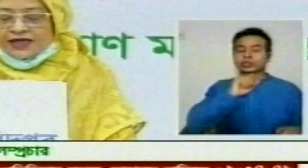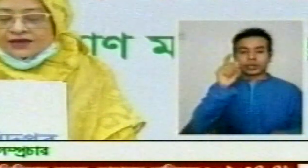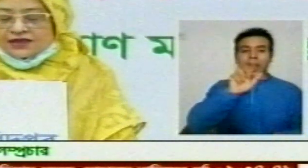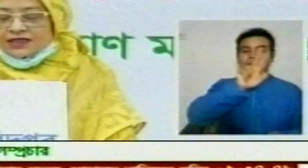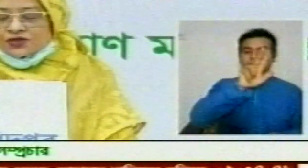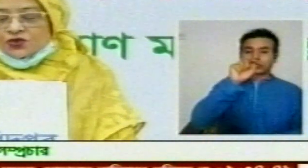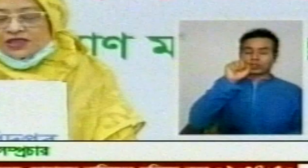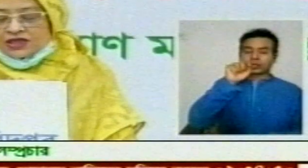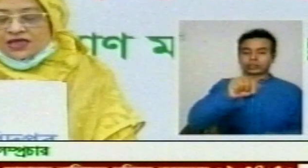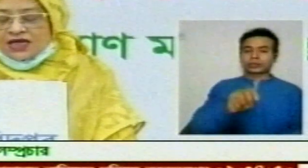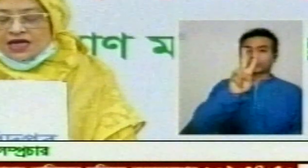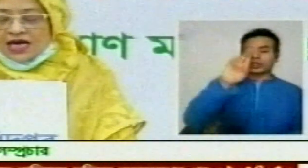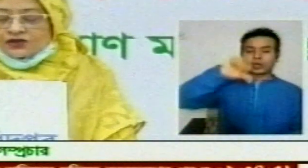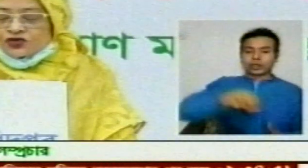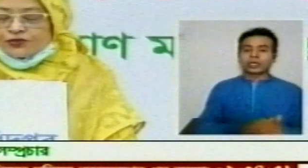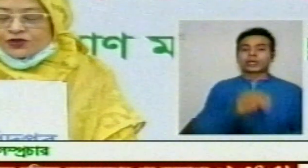3.4%, 31 থেকে 40